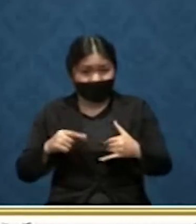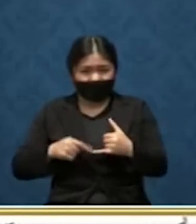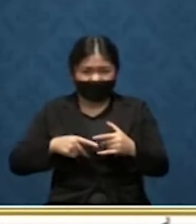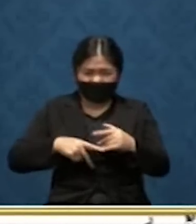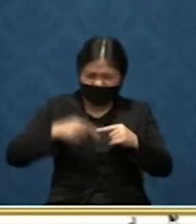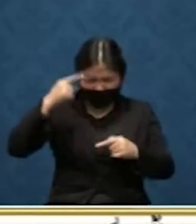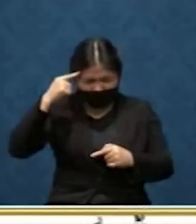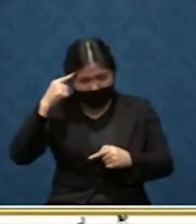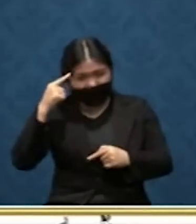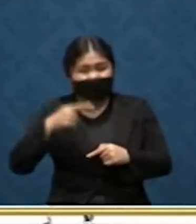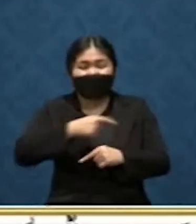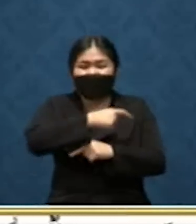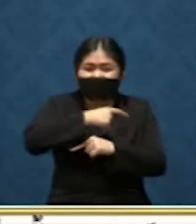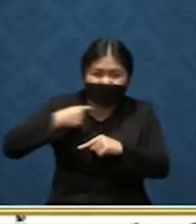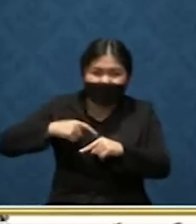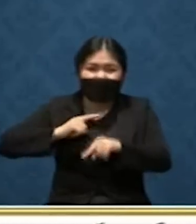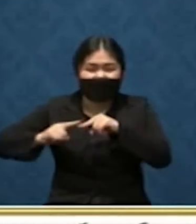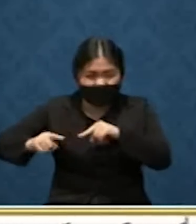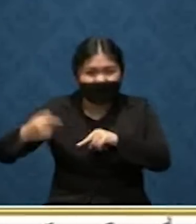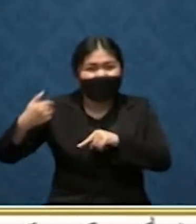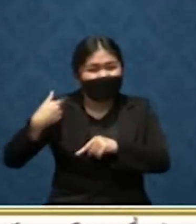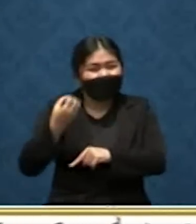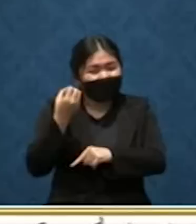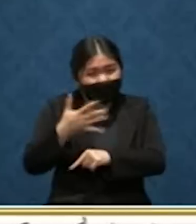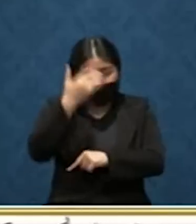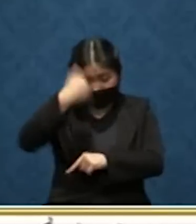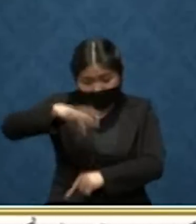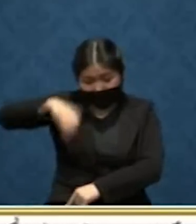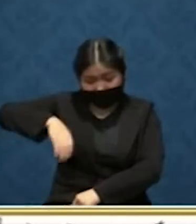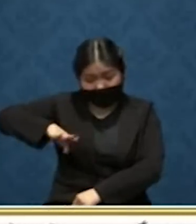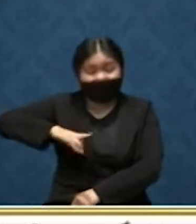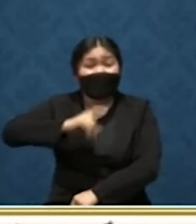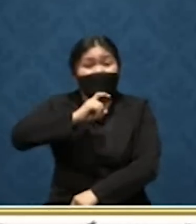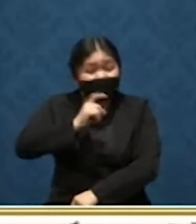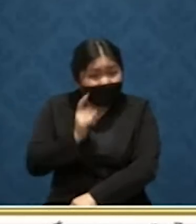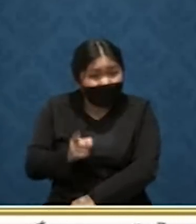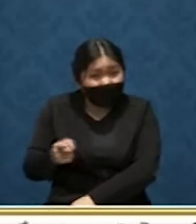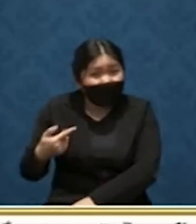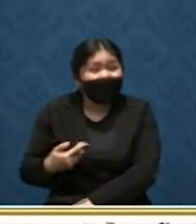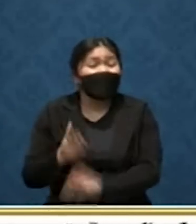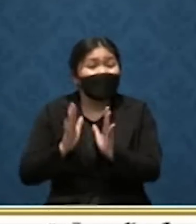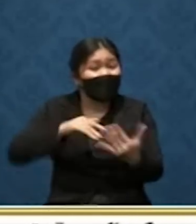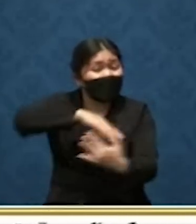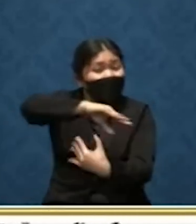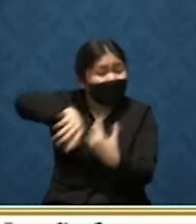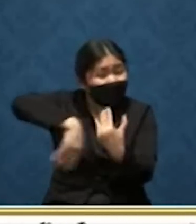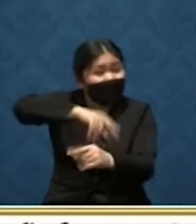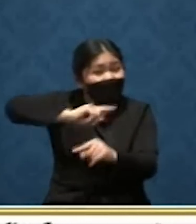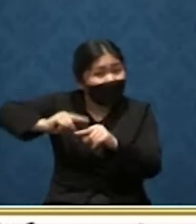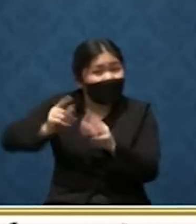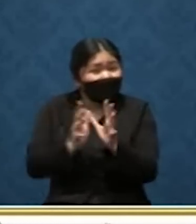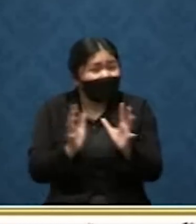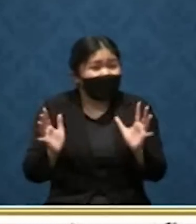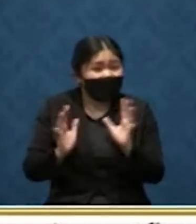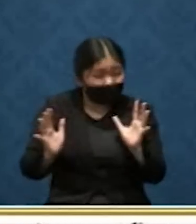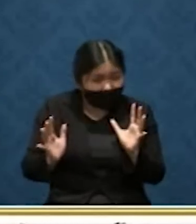้นกงายๆเพราะตัวบริษัทของเขายัคงอยู่ยังมีคนที่ลายล้อมรอบตัวของเขาอีกมากมายท